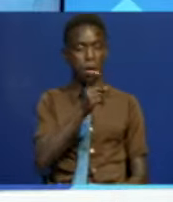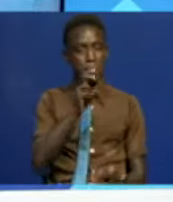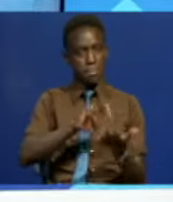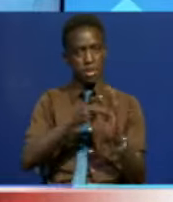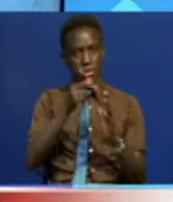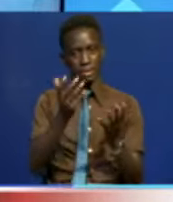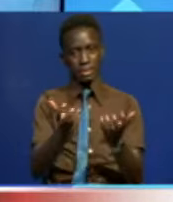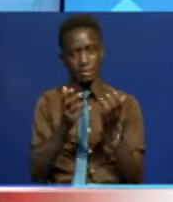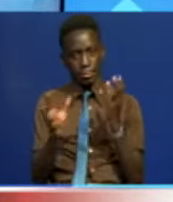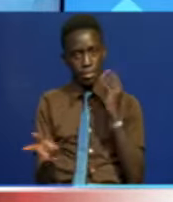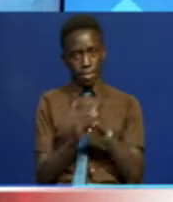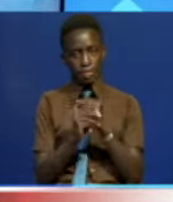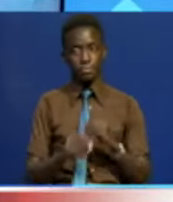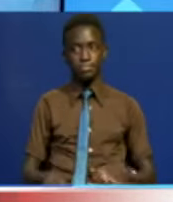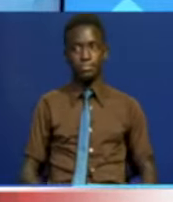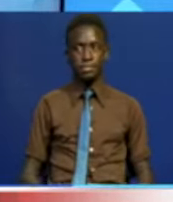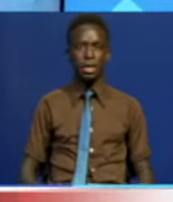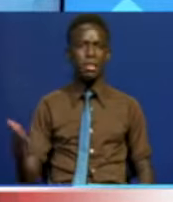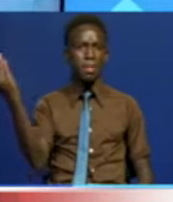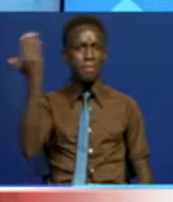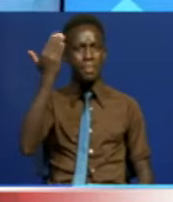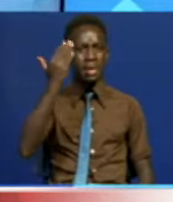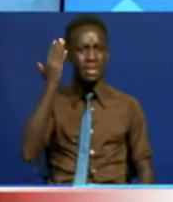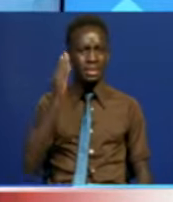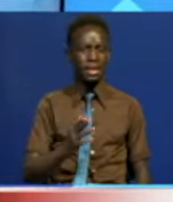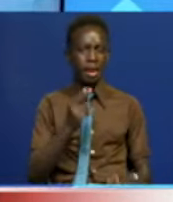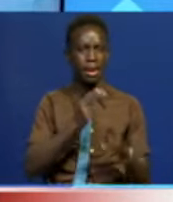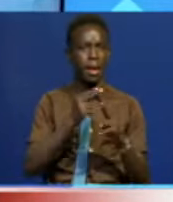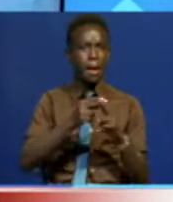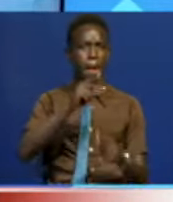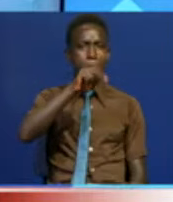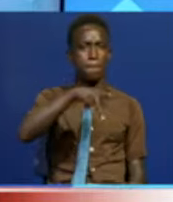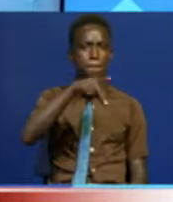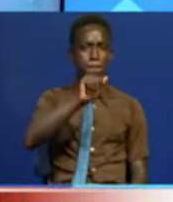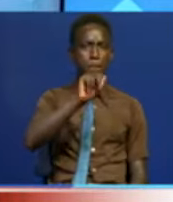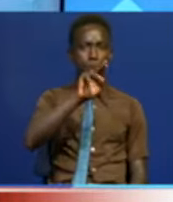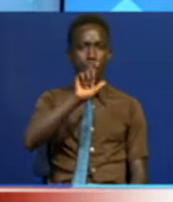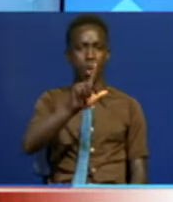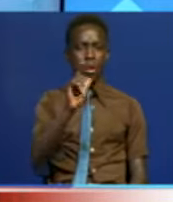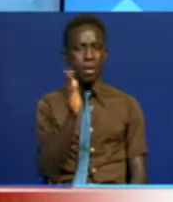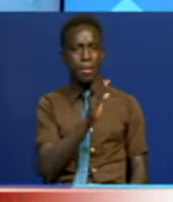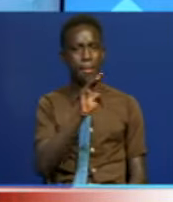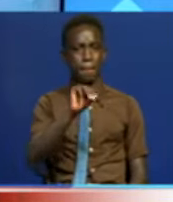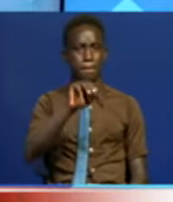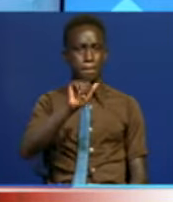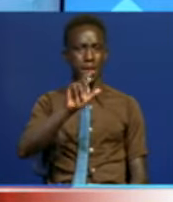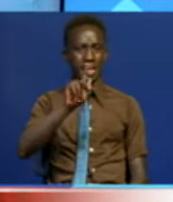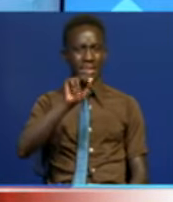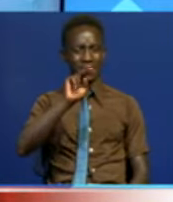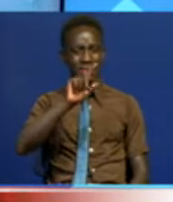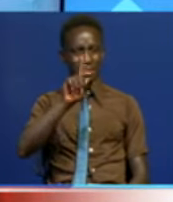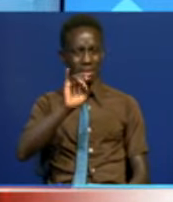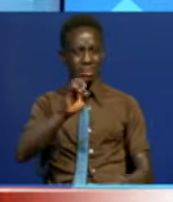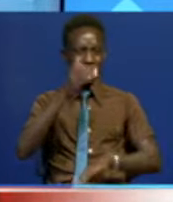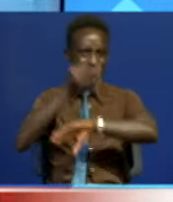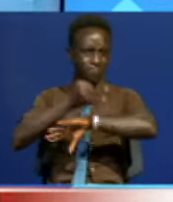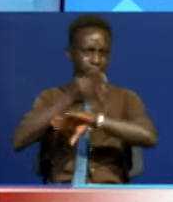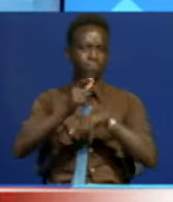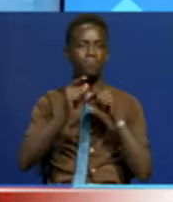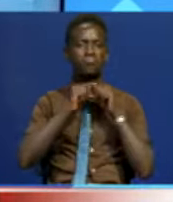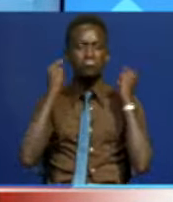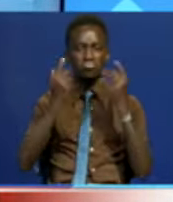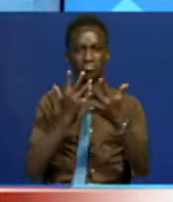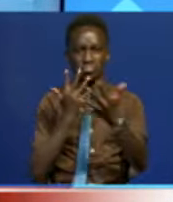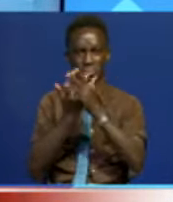Tukiendelea ni kwa mhubiri anayekabiliwa na utata Paul Mackenzie na washtakiwa wenza 98 wataendelea kuzuiliwa korokoroni hadi Machi